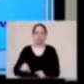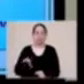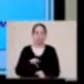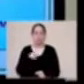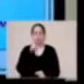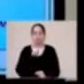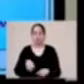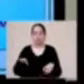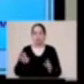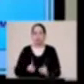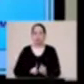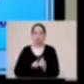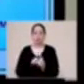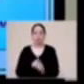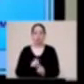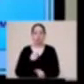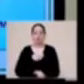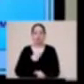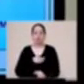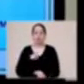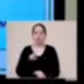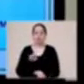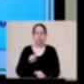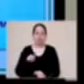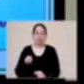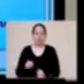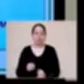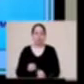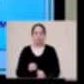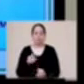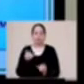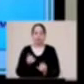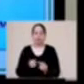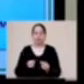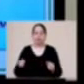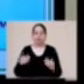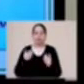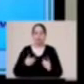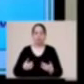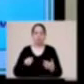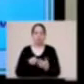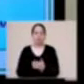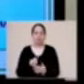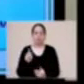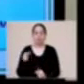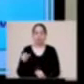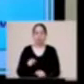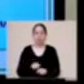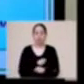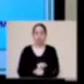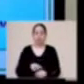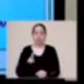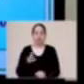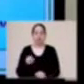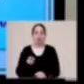птиц, встречающихся в нашем крае. Длина тела достигает 1,5 метра. Крылья в